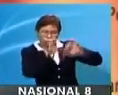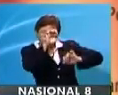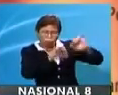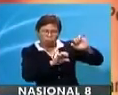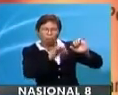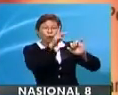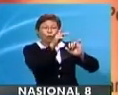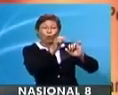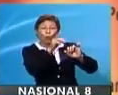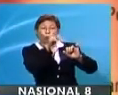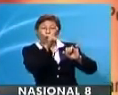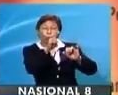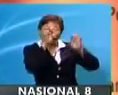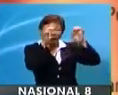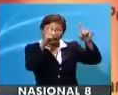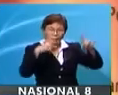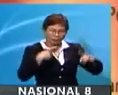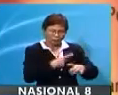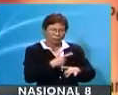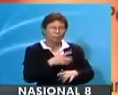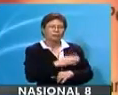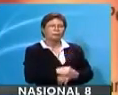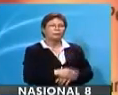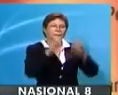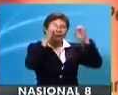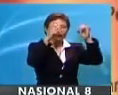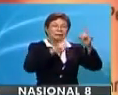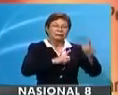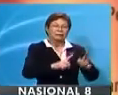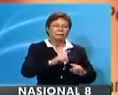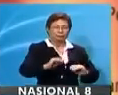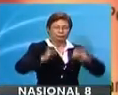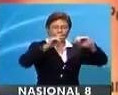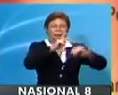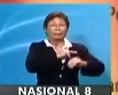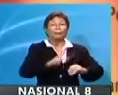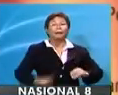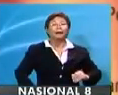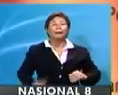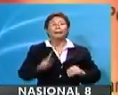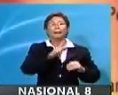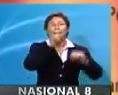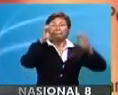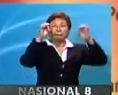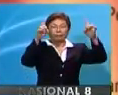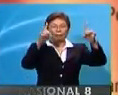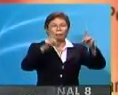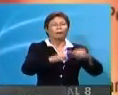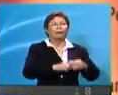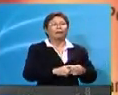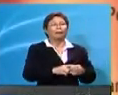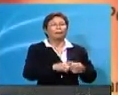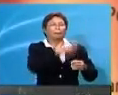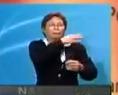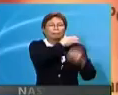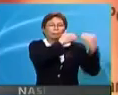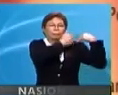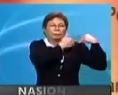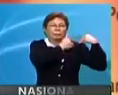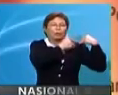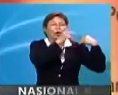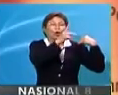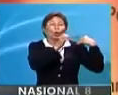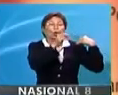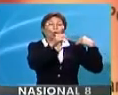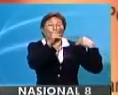kurikulum pendidikan kita, pendidikan Islam terutamanya. Di peringkat kementerian kita ada bahagian pendidikan Islam, bahagian kurikulum yang juga dari semasa ke semasa